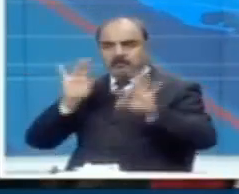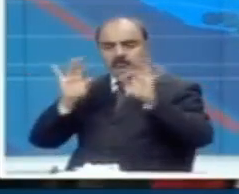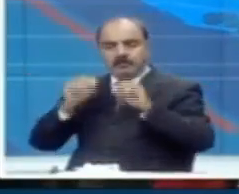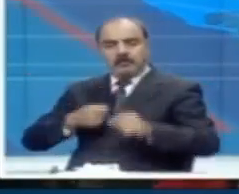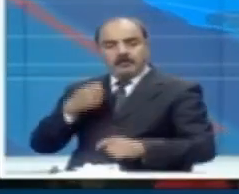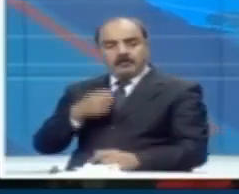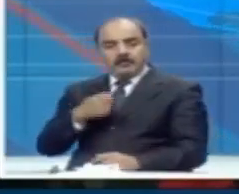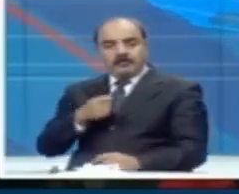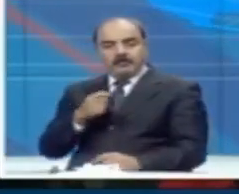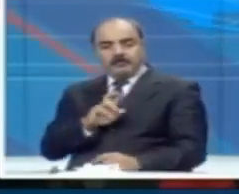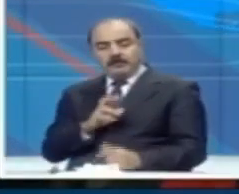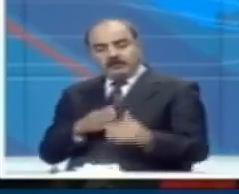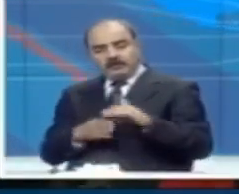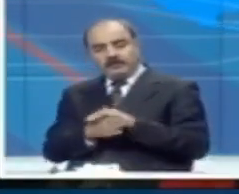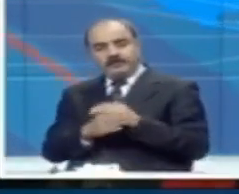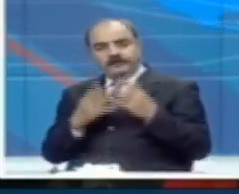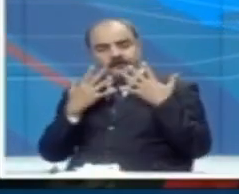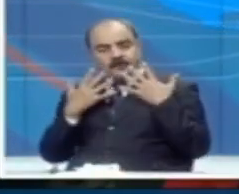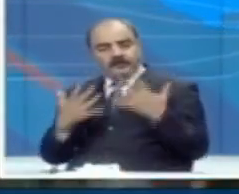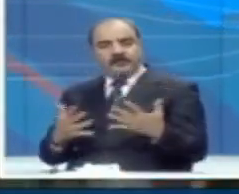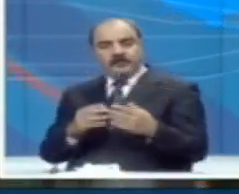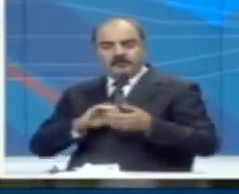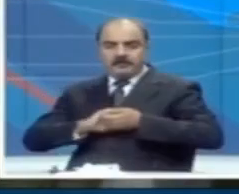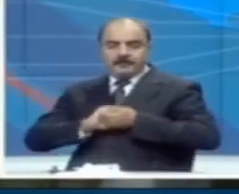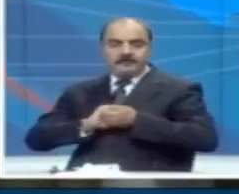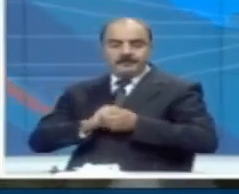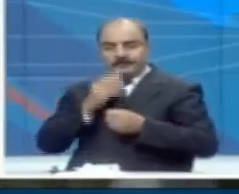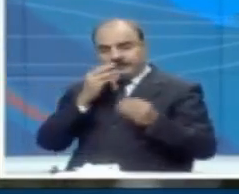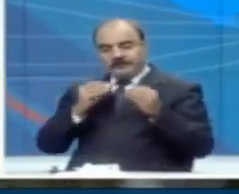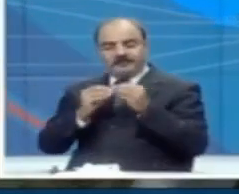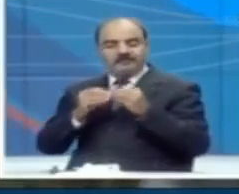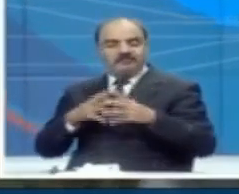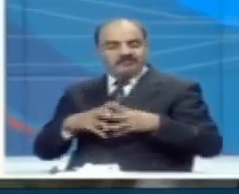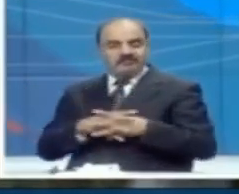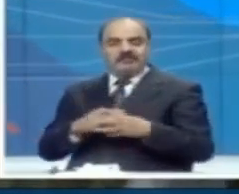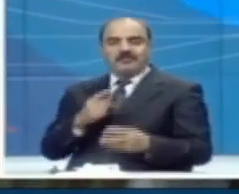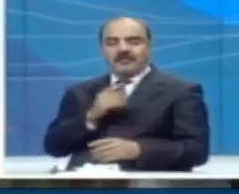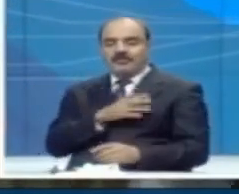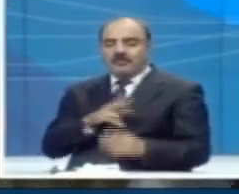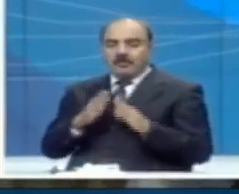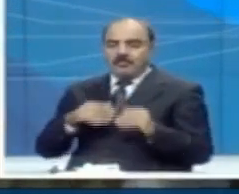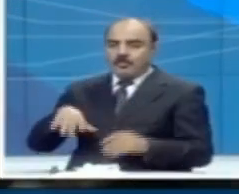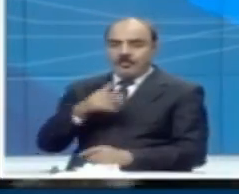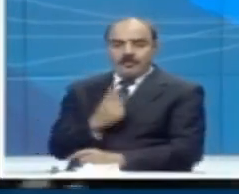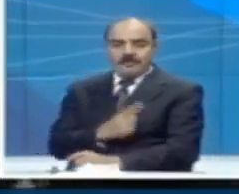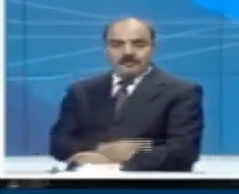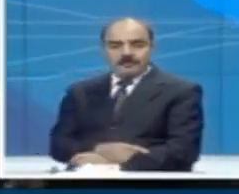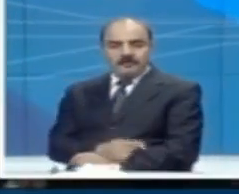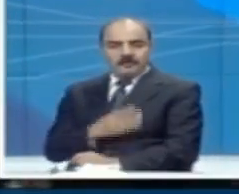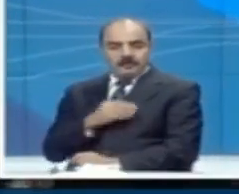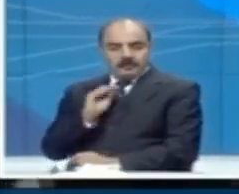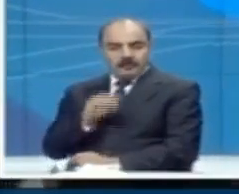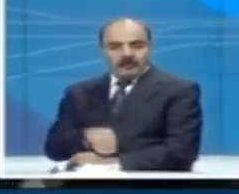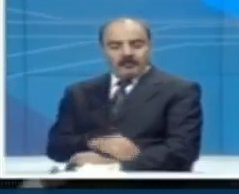التهنئة بالعيد في مشهد عكس اللحمة والألفة والنسيج الواحد بين المصريين. المشاركة في